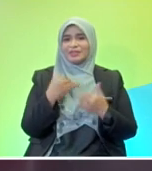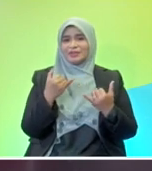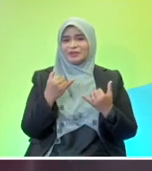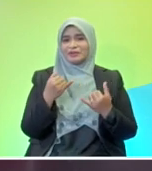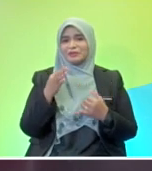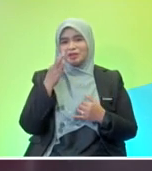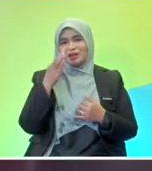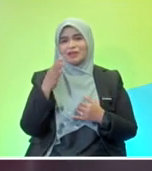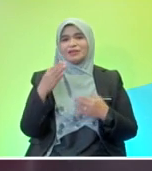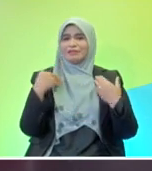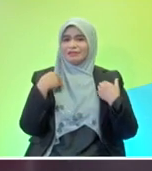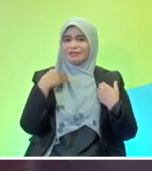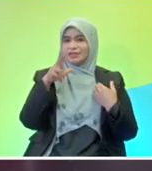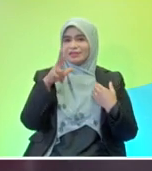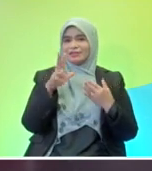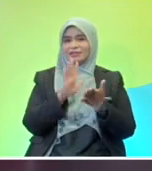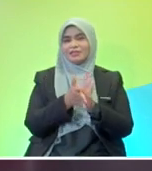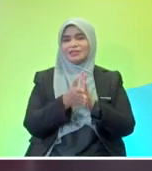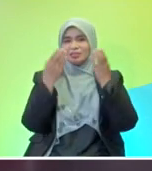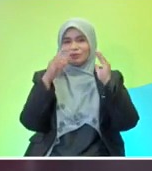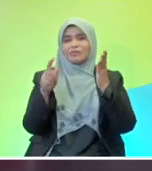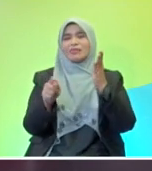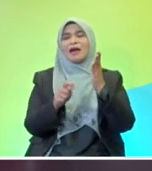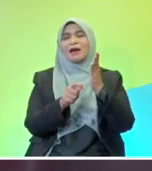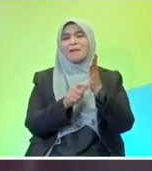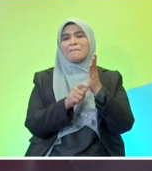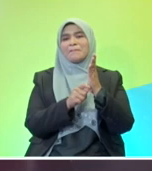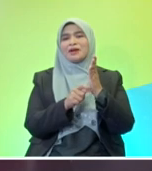kan? Betul. Cikgu tambah lagi. Tambah lagi.